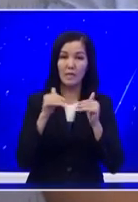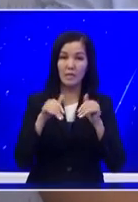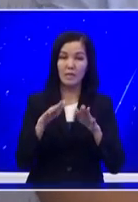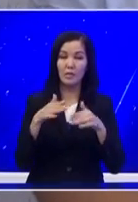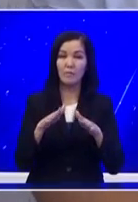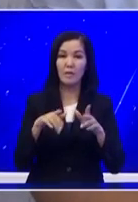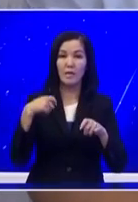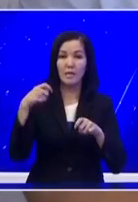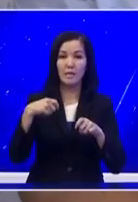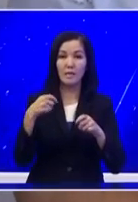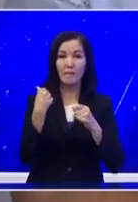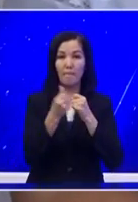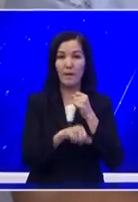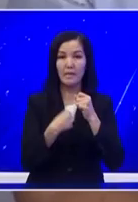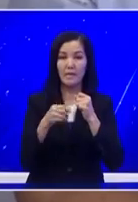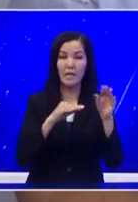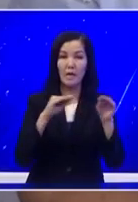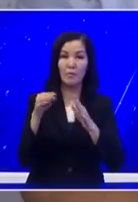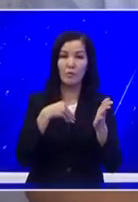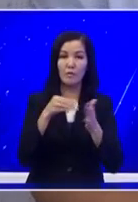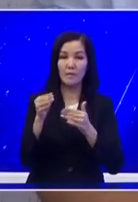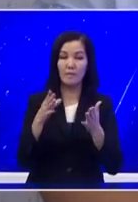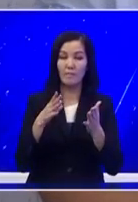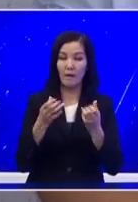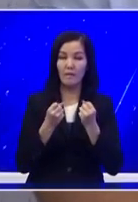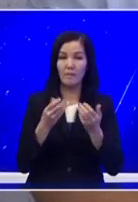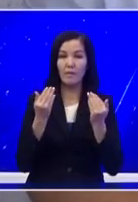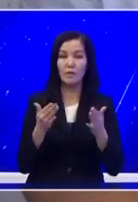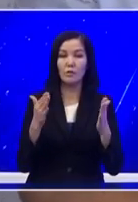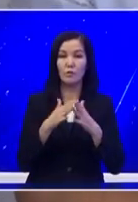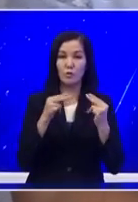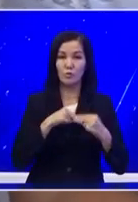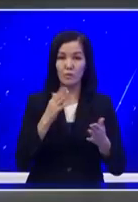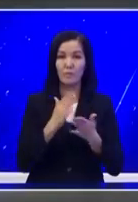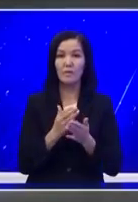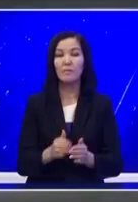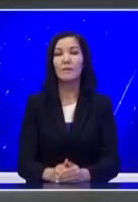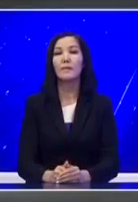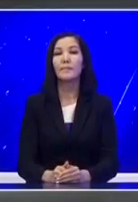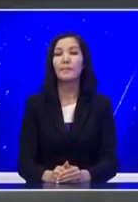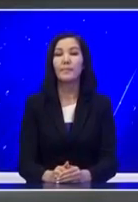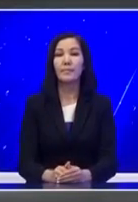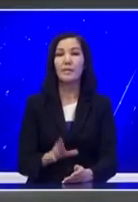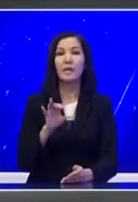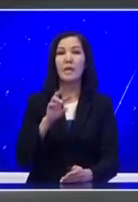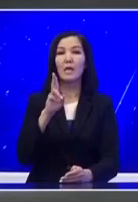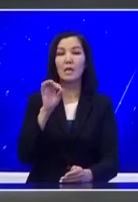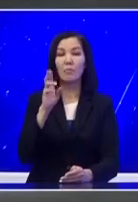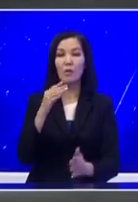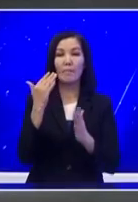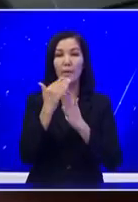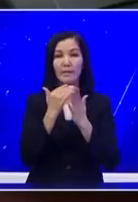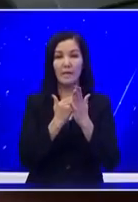тігін машиналарын, материалдар мен жабдықтар сатып алдым. Қазір үйде жұмыс істеп жатырмын. Еркебулан Кожановта